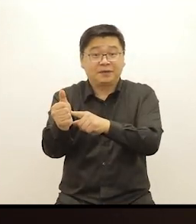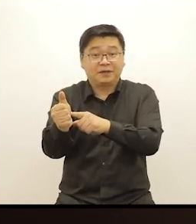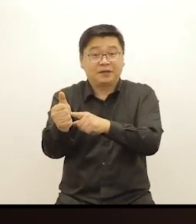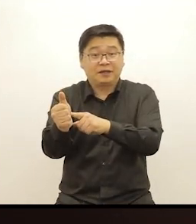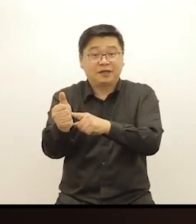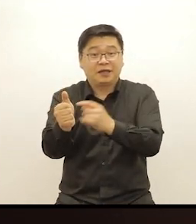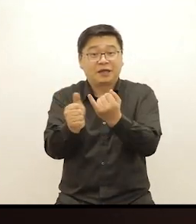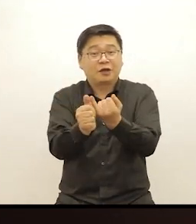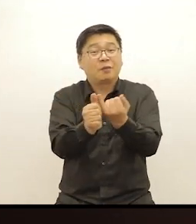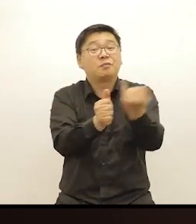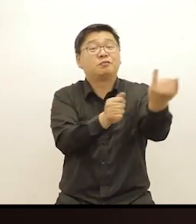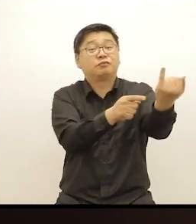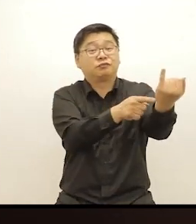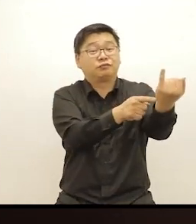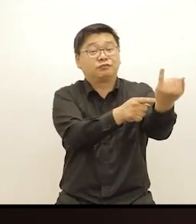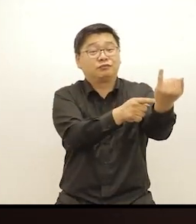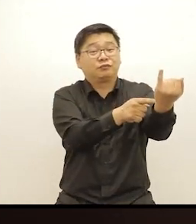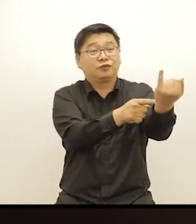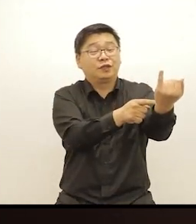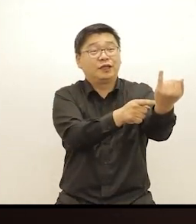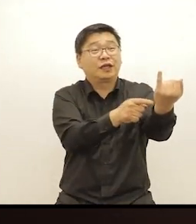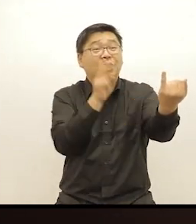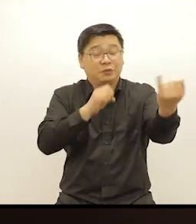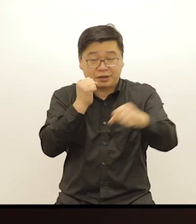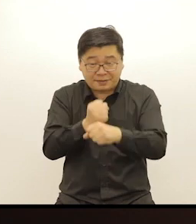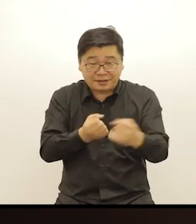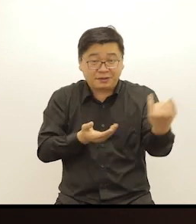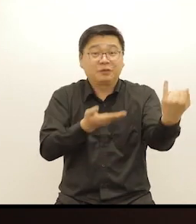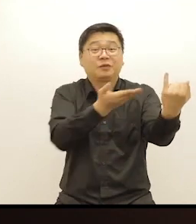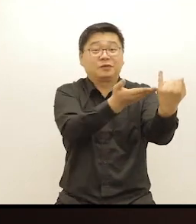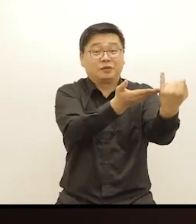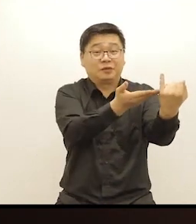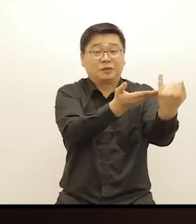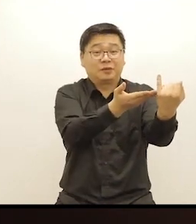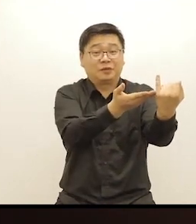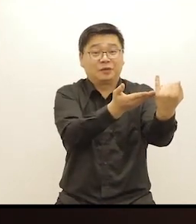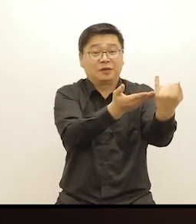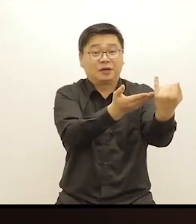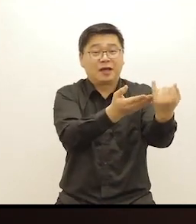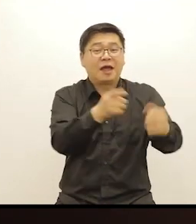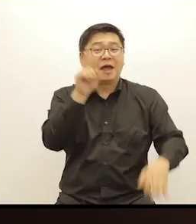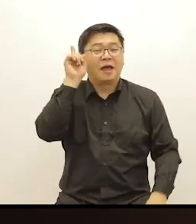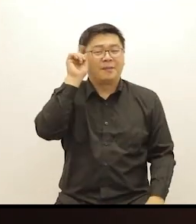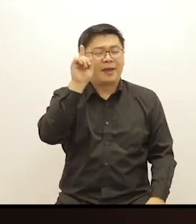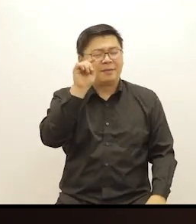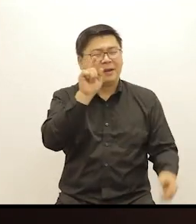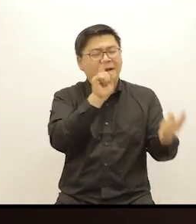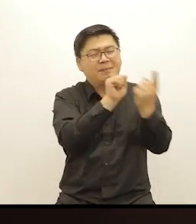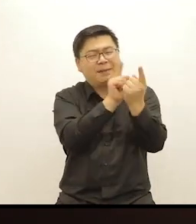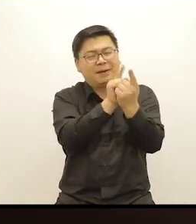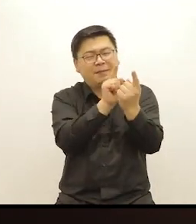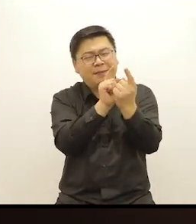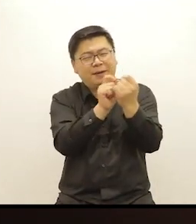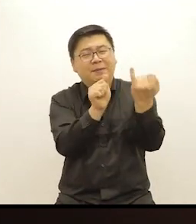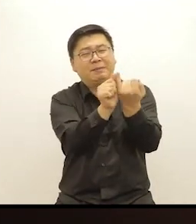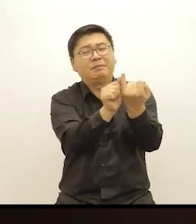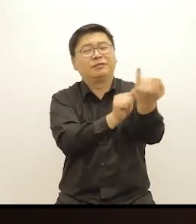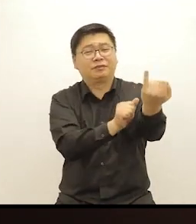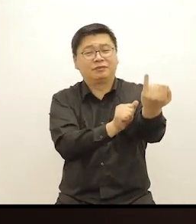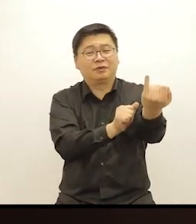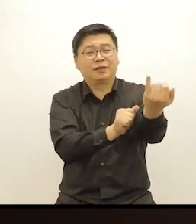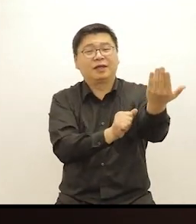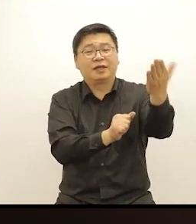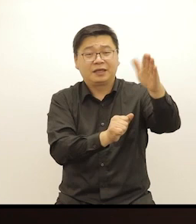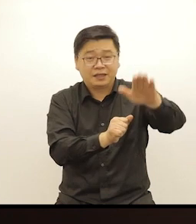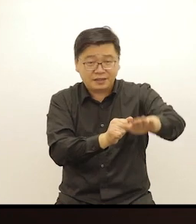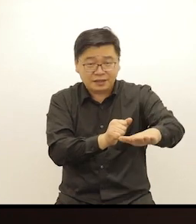아시다시피 부인에게 생일 선물로 이 곡을 작곡했었잖아요. 그 매일 보는 사랑이에요. 네. 근데